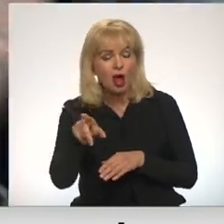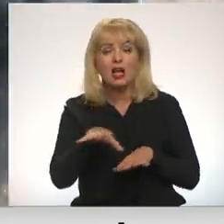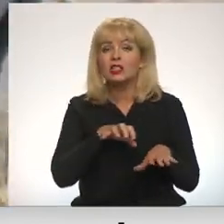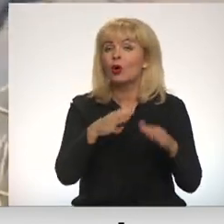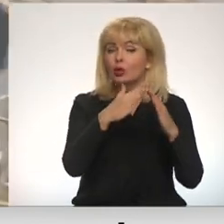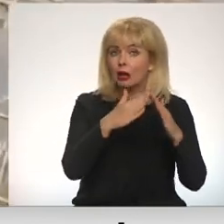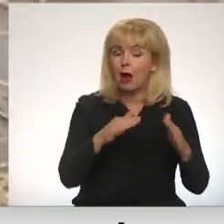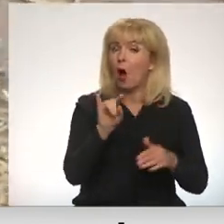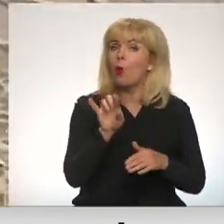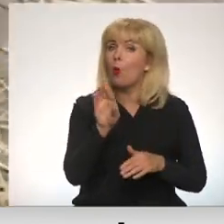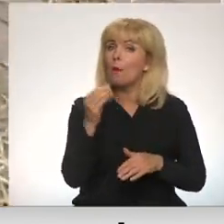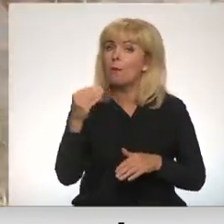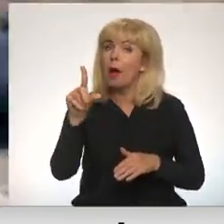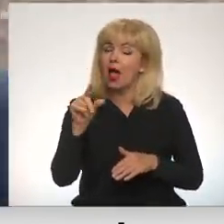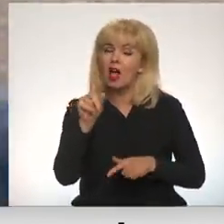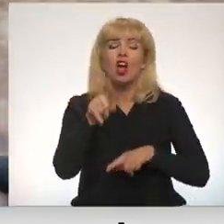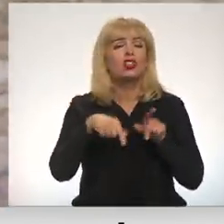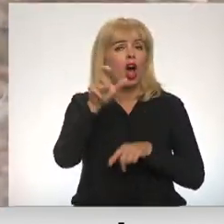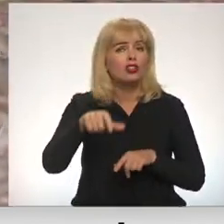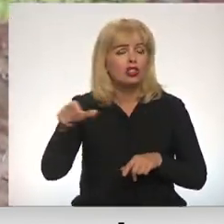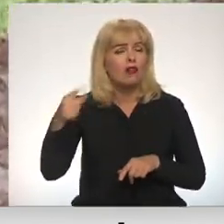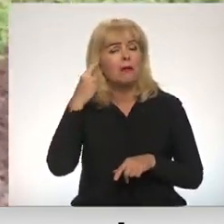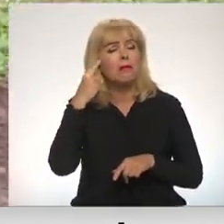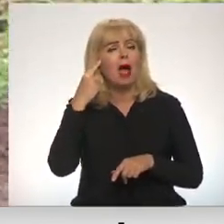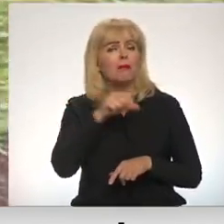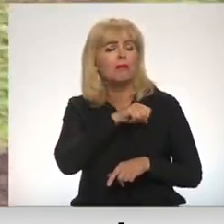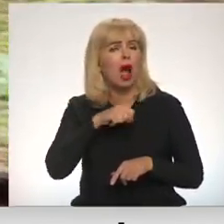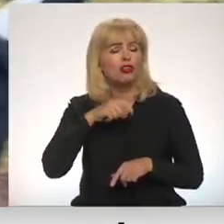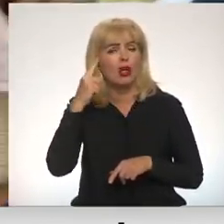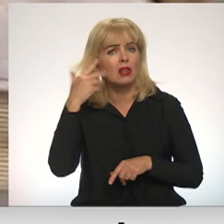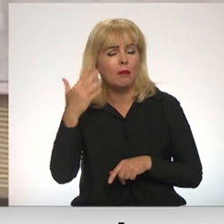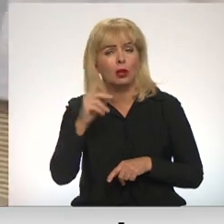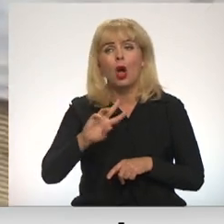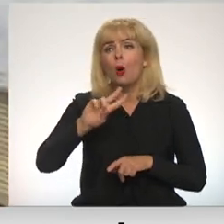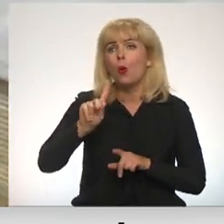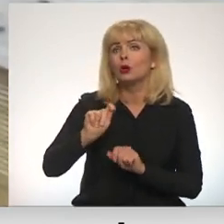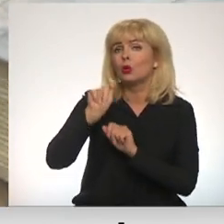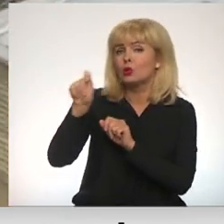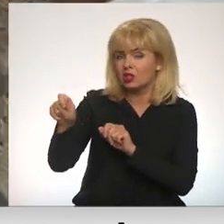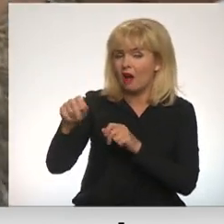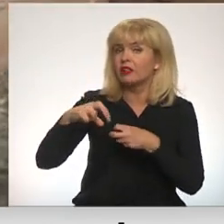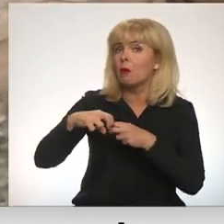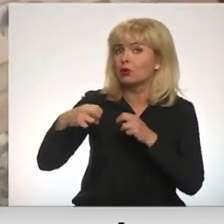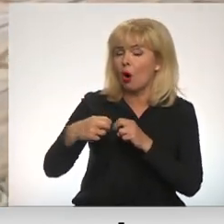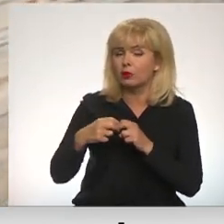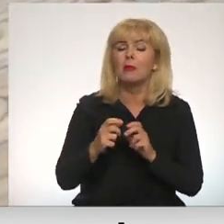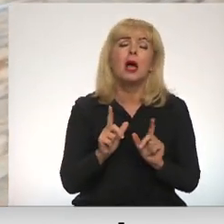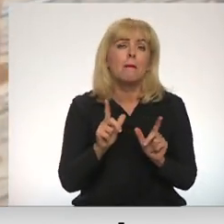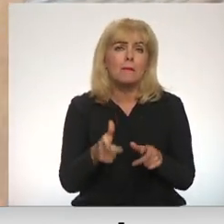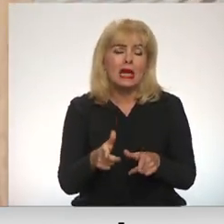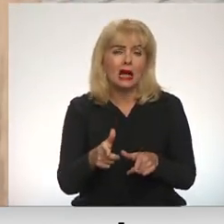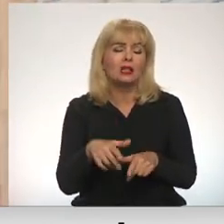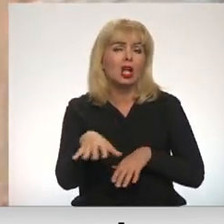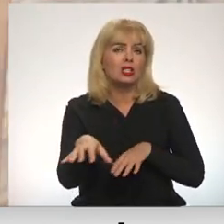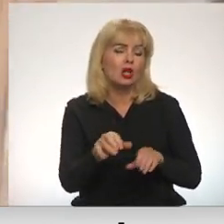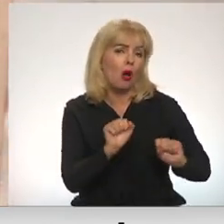patversmē Ulubele piebilst, dažkārt cilvēki pat neaizdomājas, ka patiesībā otram uzdāvina rūpes. Tam piekrīt arī dzīvnieku aizsardzības